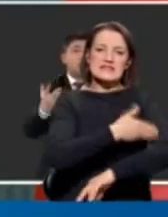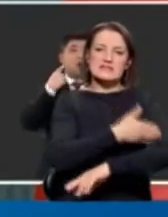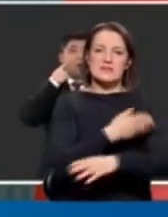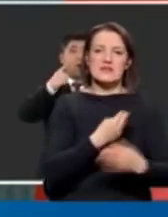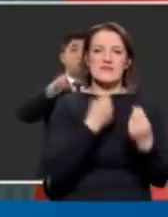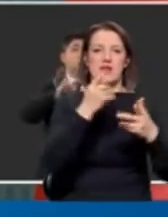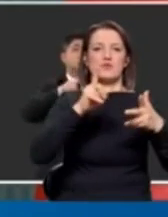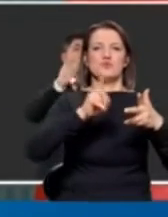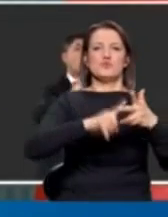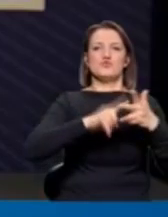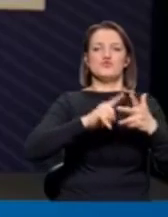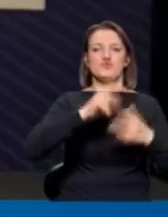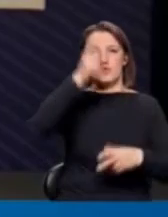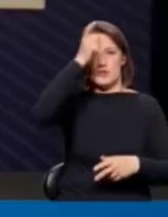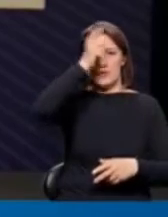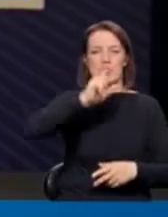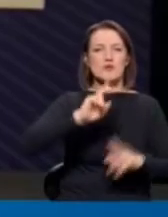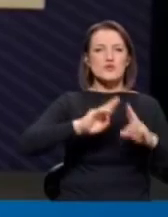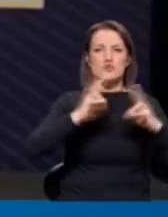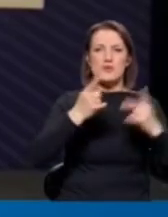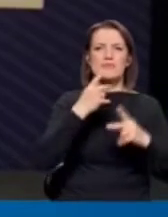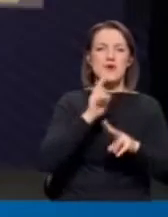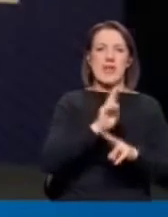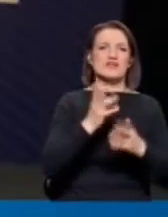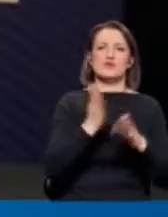sunan üçüncü ülke durumda